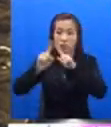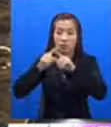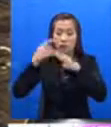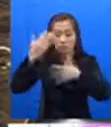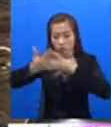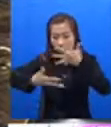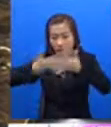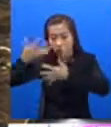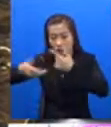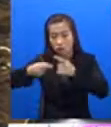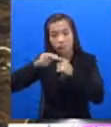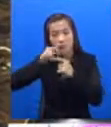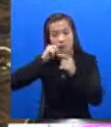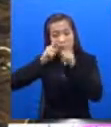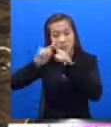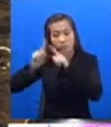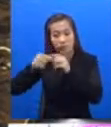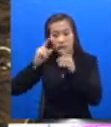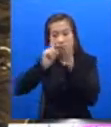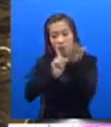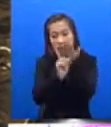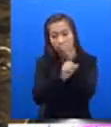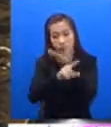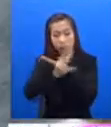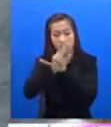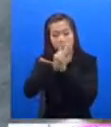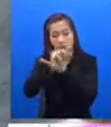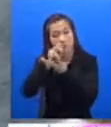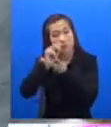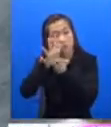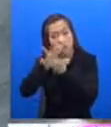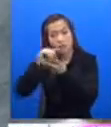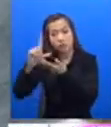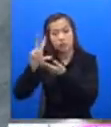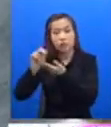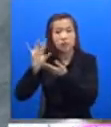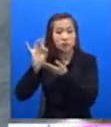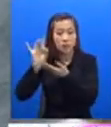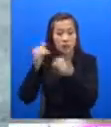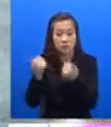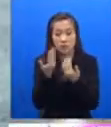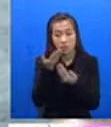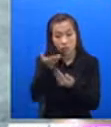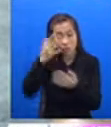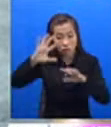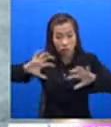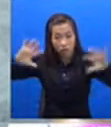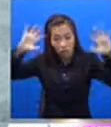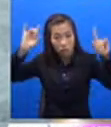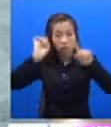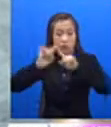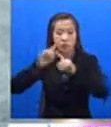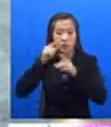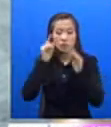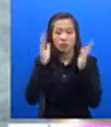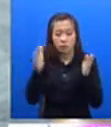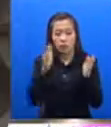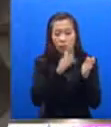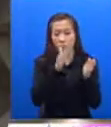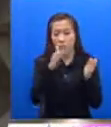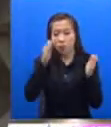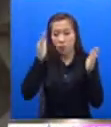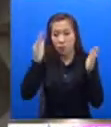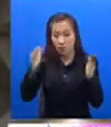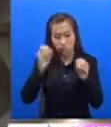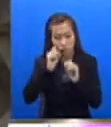น้ำอย่างสดได้ที่กิโลกรัมละ35-38บาทจึงเรียกร้องให้รัฐบาลประกาศกำหนดระยะเวลาสิ้นสุดโครงการนี้